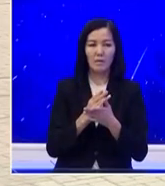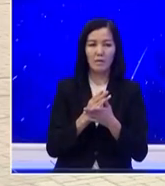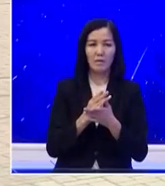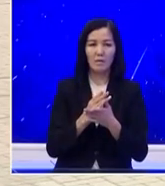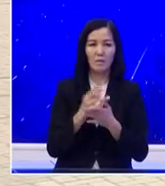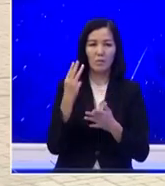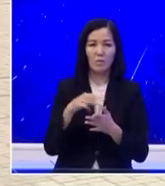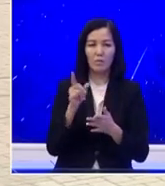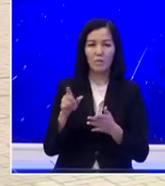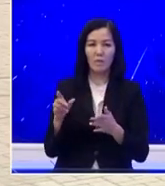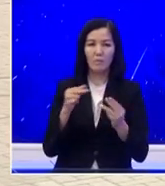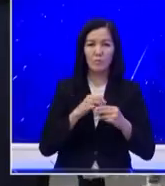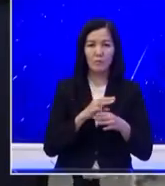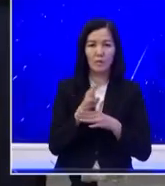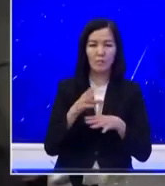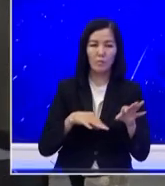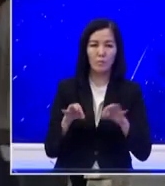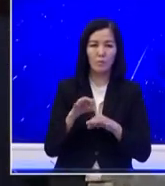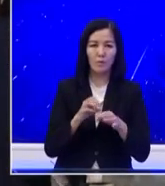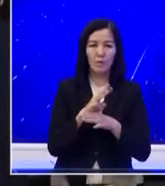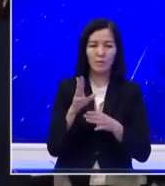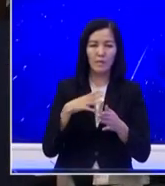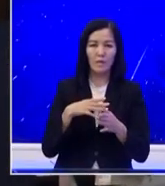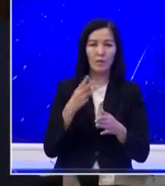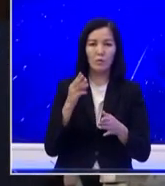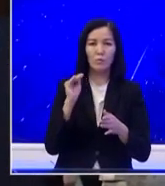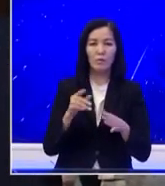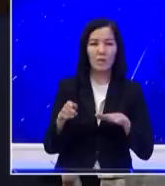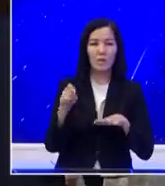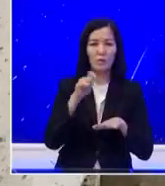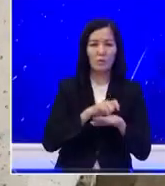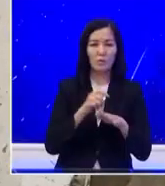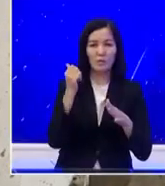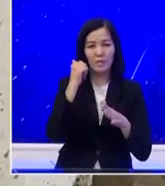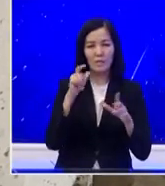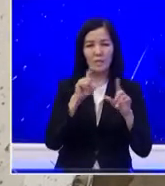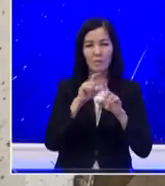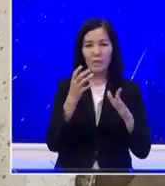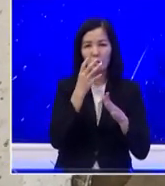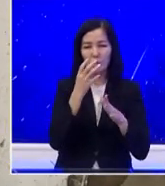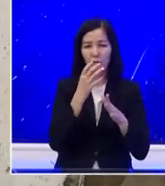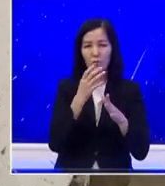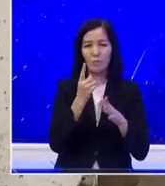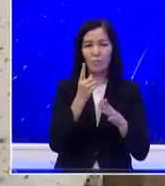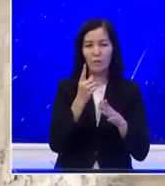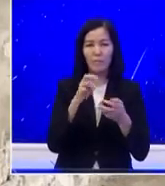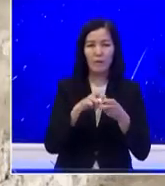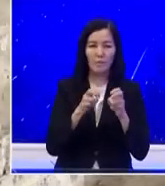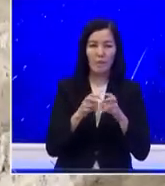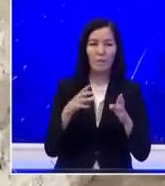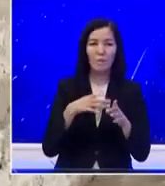30 адам келген, бірақ қазір 12 адам қалды. Аумағы 3200 шаршы метр болатын ескі мекемені жылыту бұрын біраз мәселе